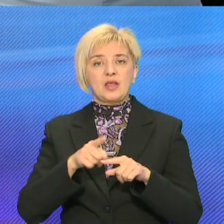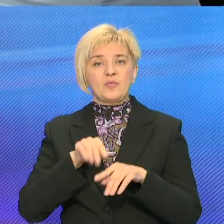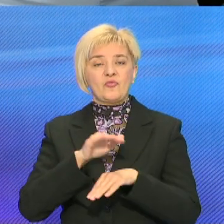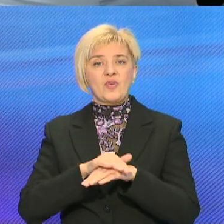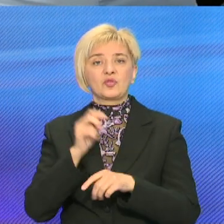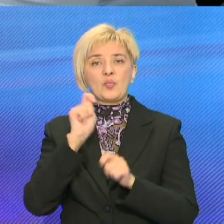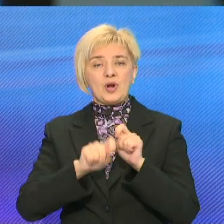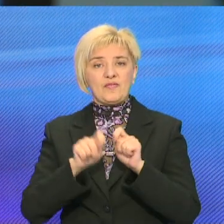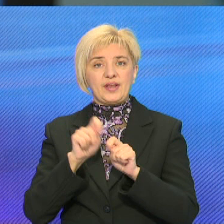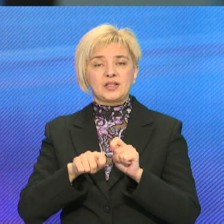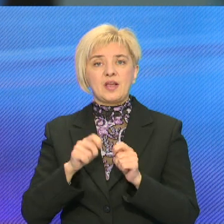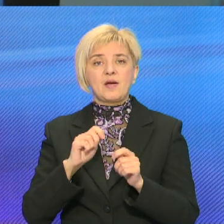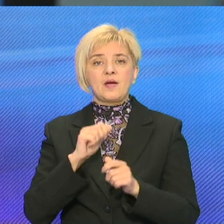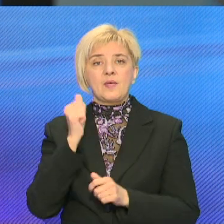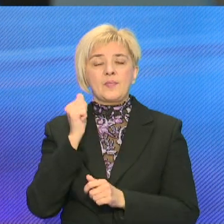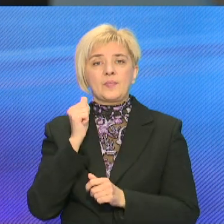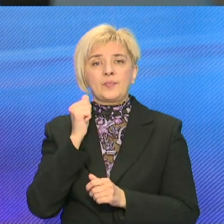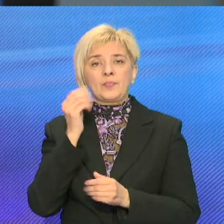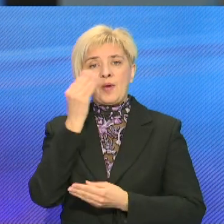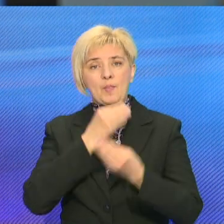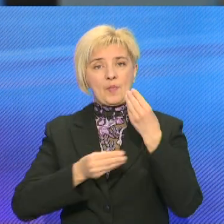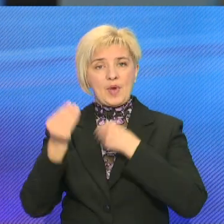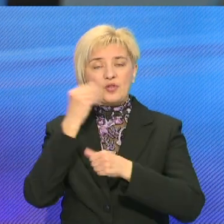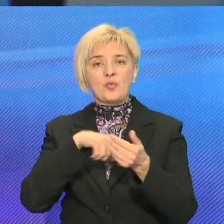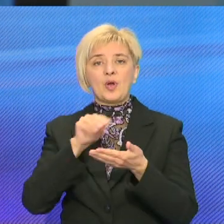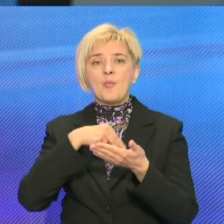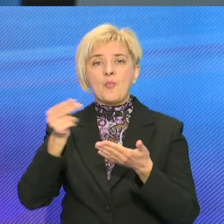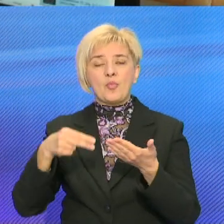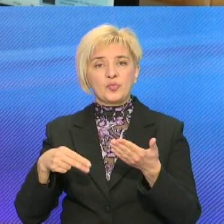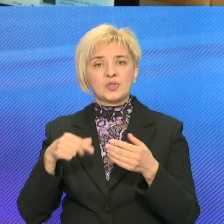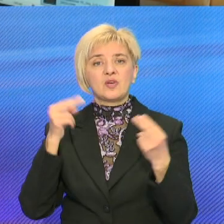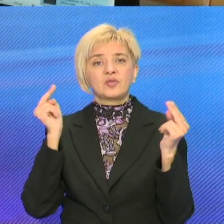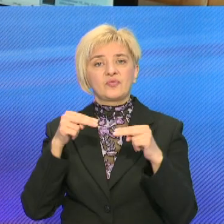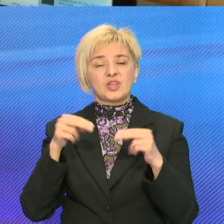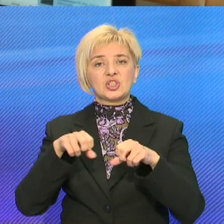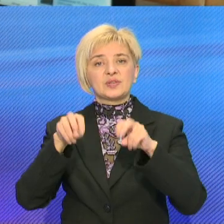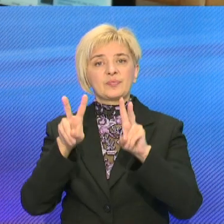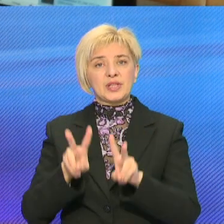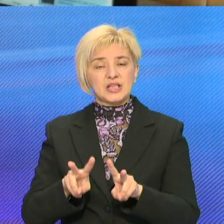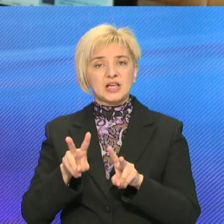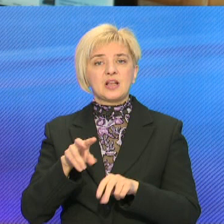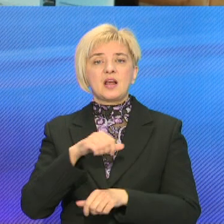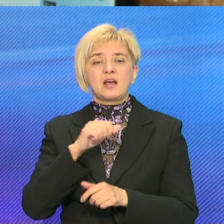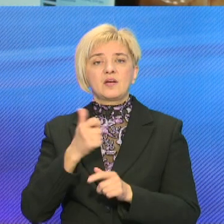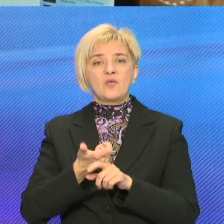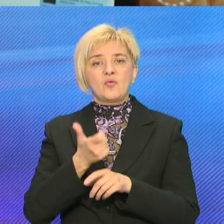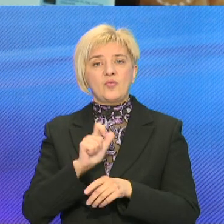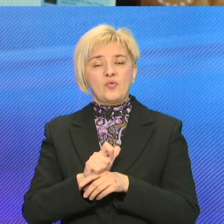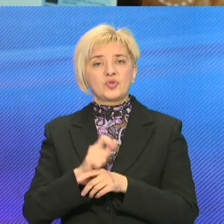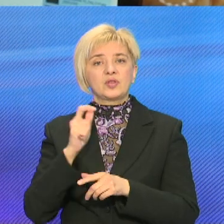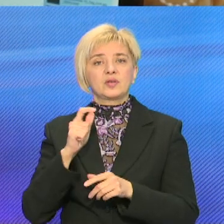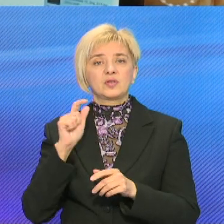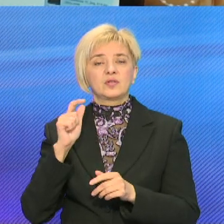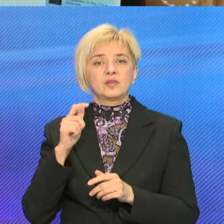Подробка подписал сведшие специалисты вельми распаўсюджаны способ несумленного заробку. Частяком, каб доказать уласную невиновность,